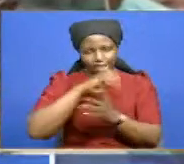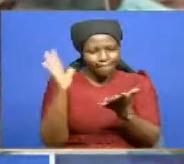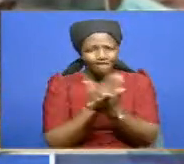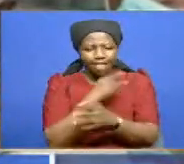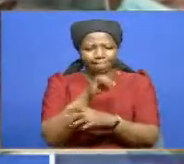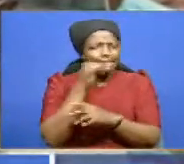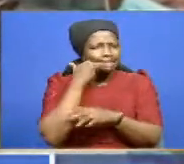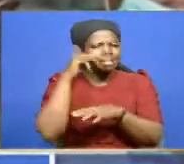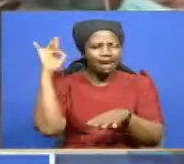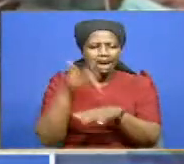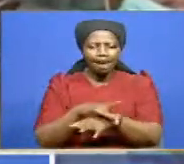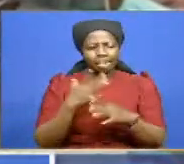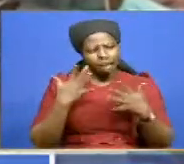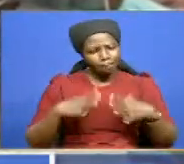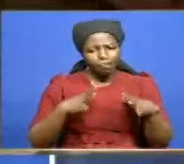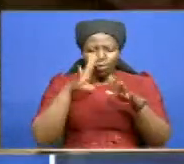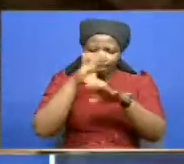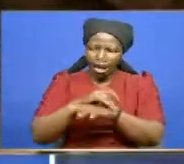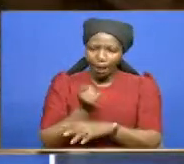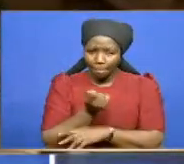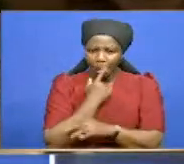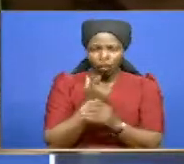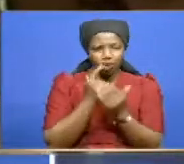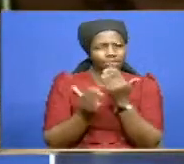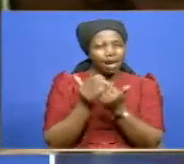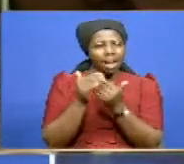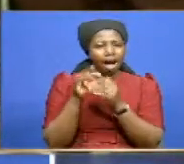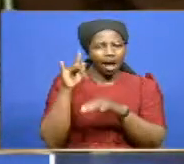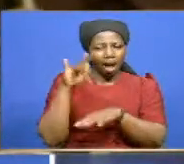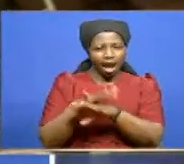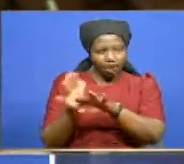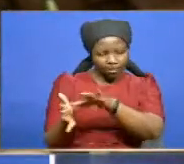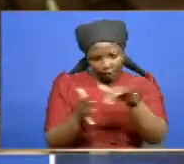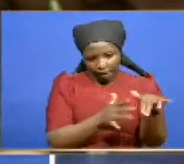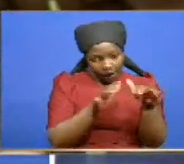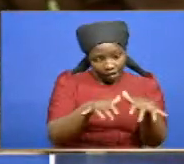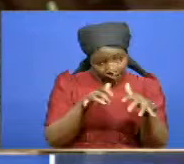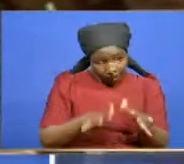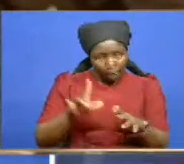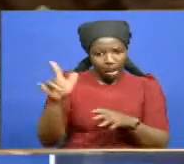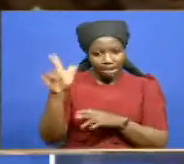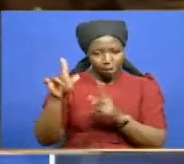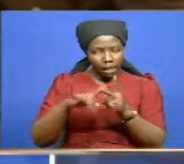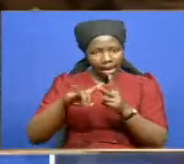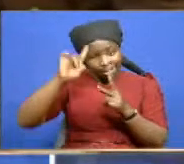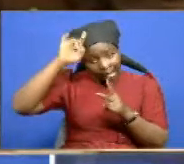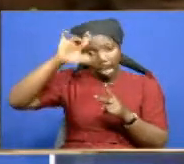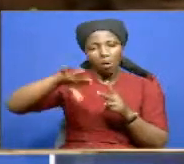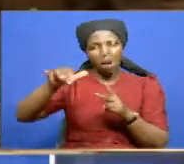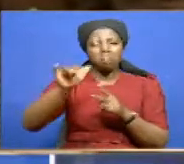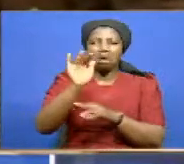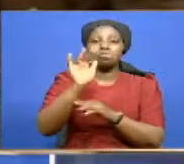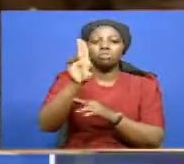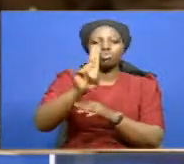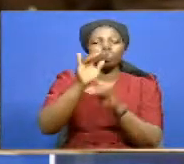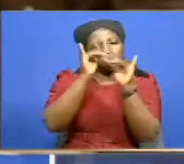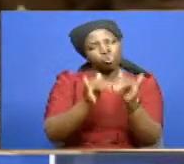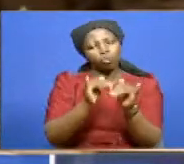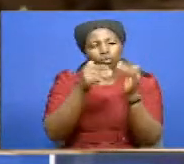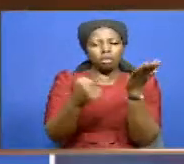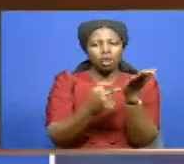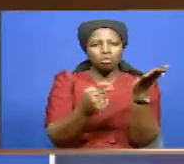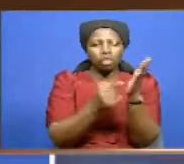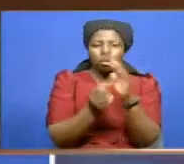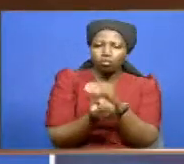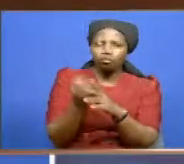mapema, ndio watu waweze kutibiwa mapema. Na wakulima katika kaunti za Laikipia na Nyandarua wametakiwa kutumia teknolojia mpya katika